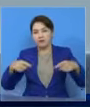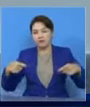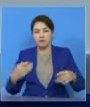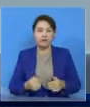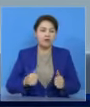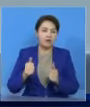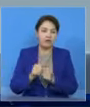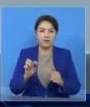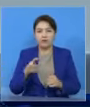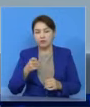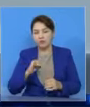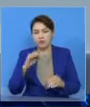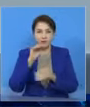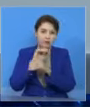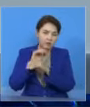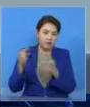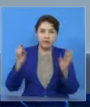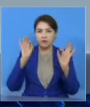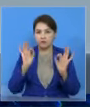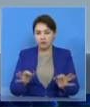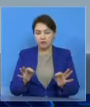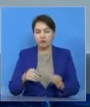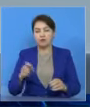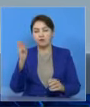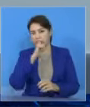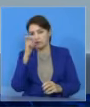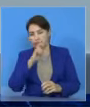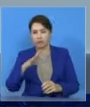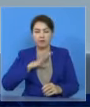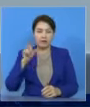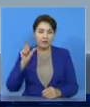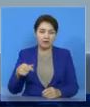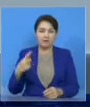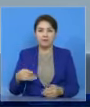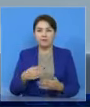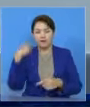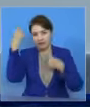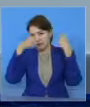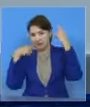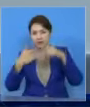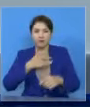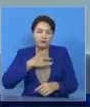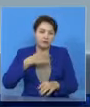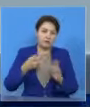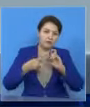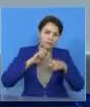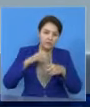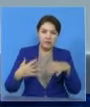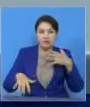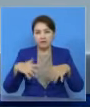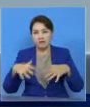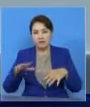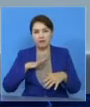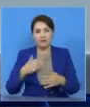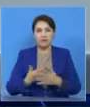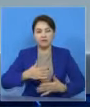алдын алу үшін дабыл құрылғыларын қондырған дұрыс. Ал жалпы улануға келетін болсақ, адамның бастапқыда бас айналып жүрегі айнайды, әлсіздік пайда болады,